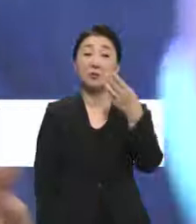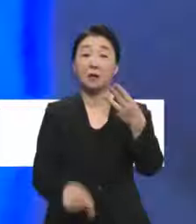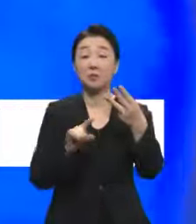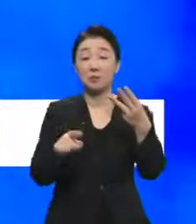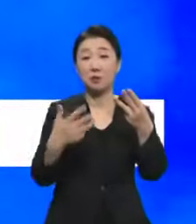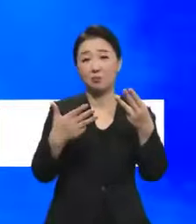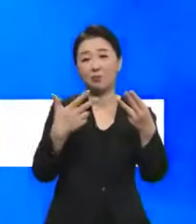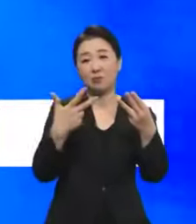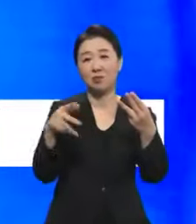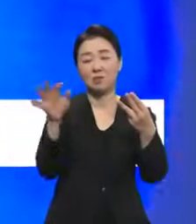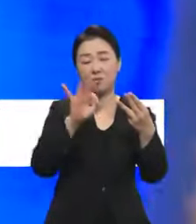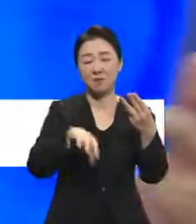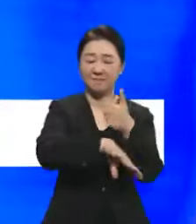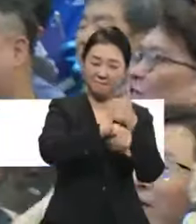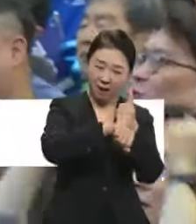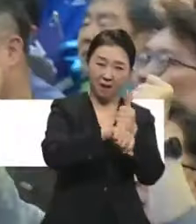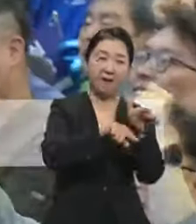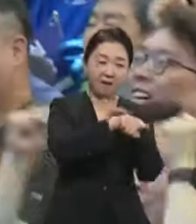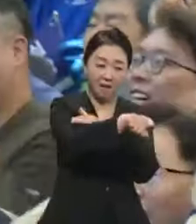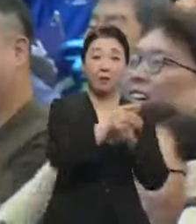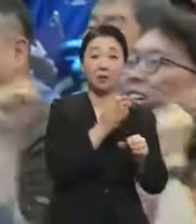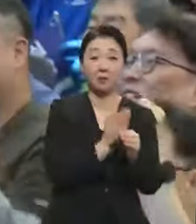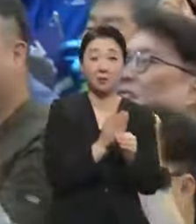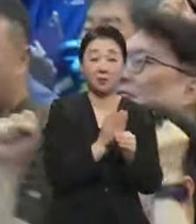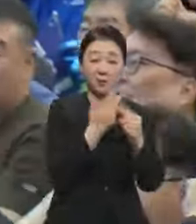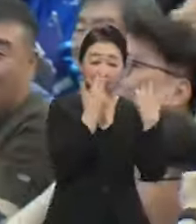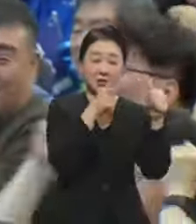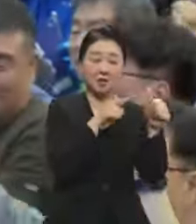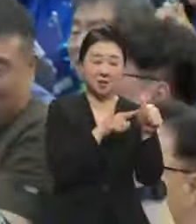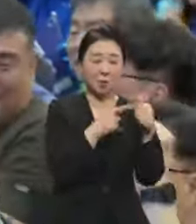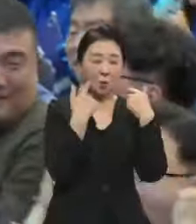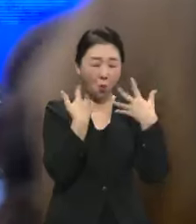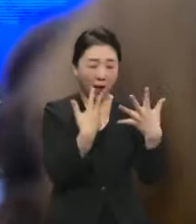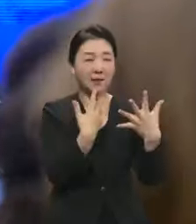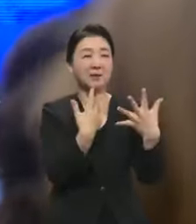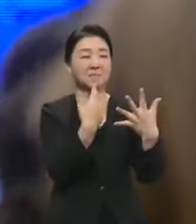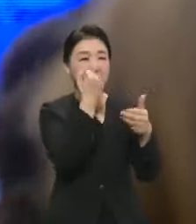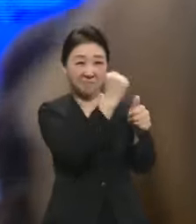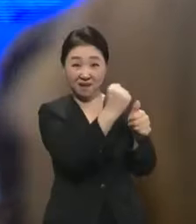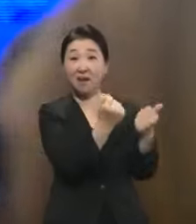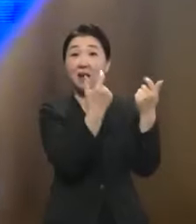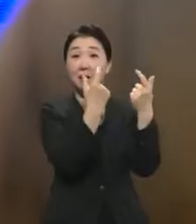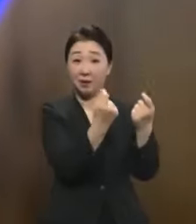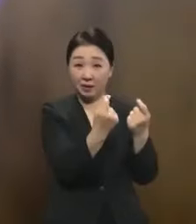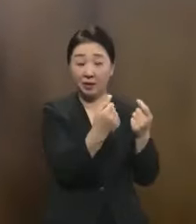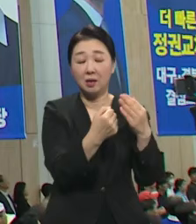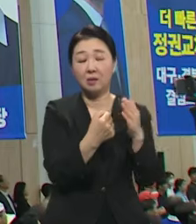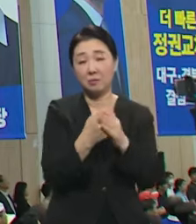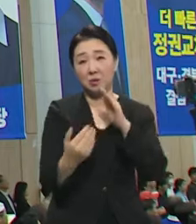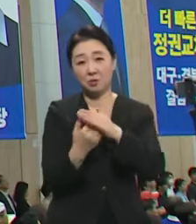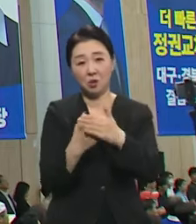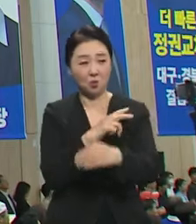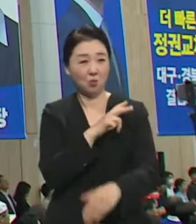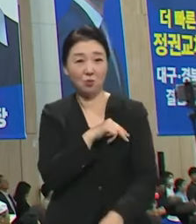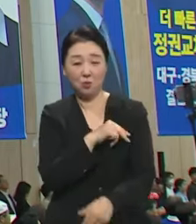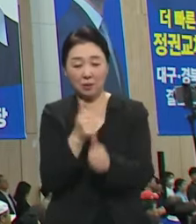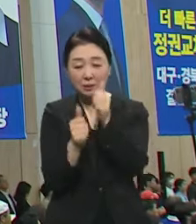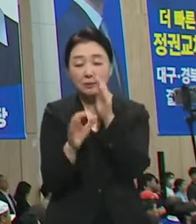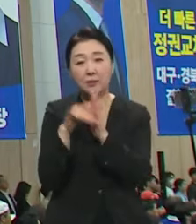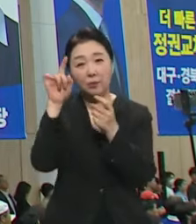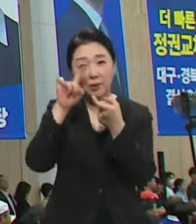득표율로 독주를 이어갔습니다. 이 후보 대세론이 예상대로 굳어지면서 오히려 최고위원 경선에